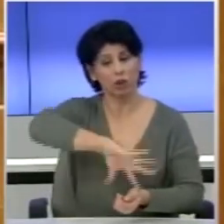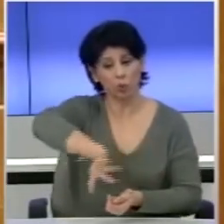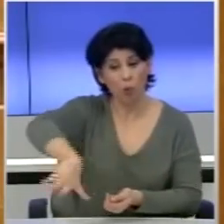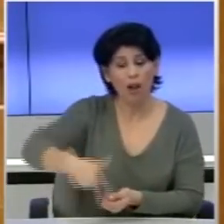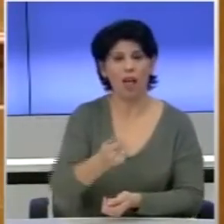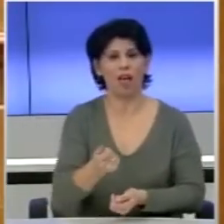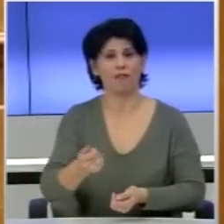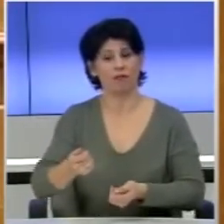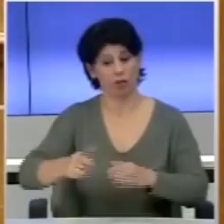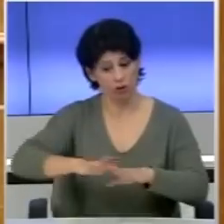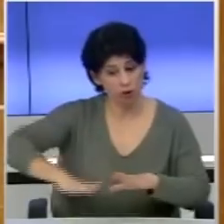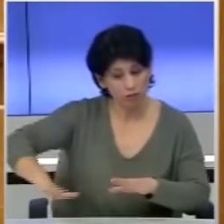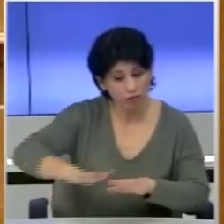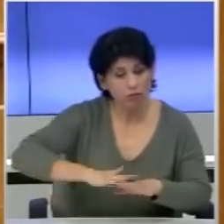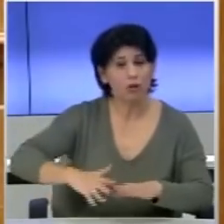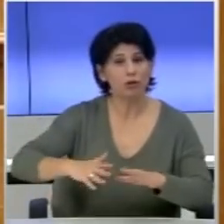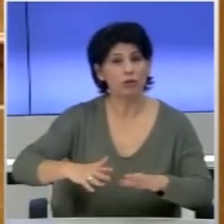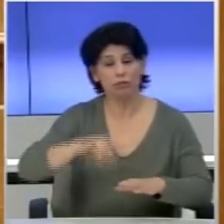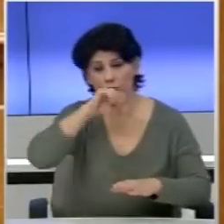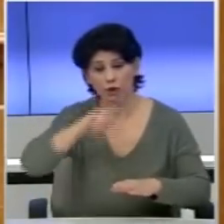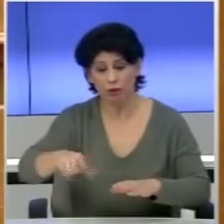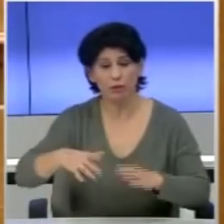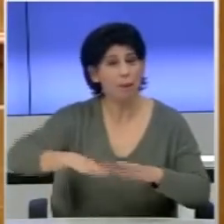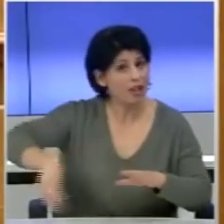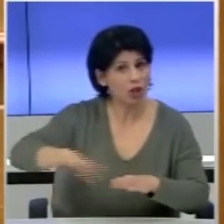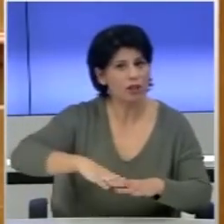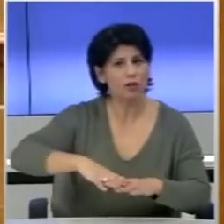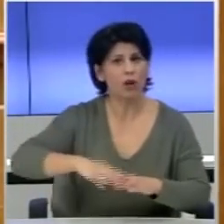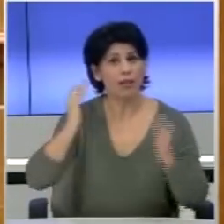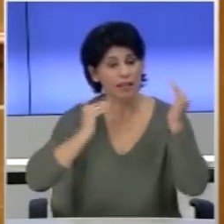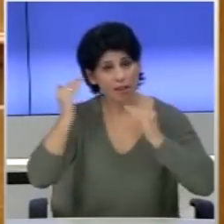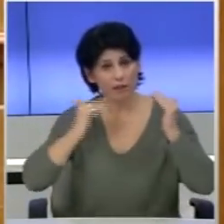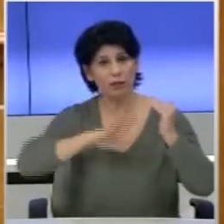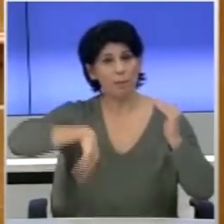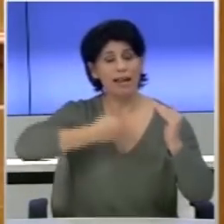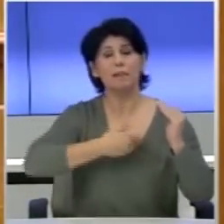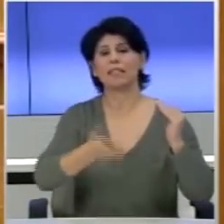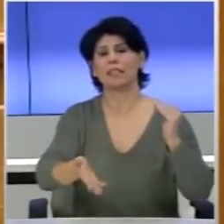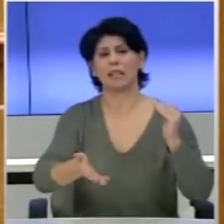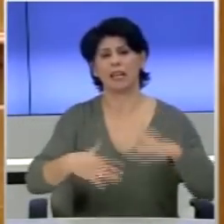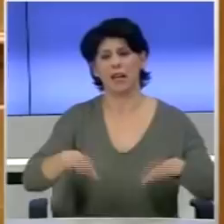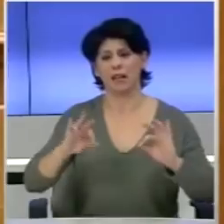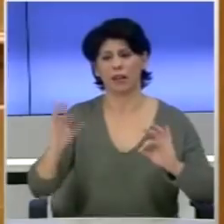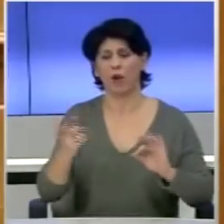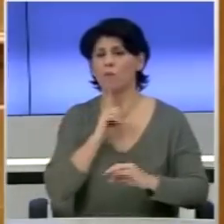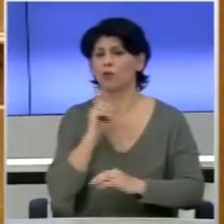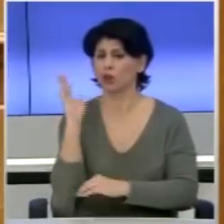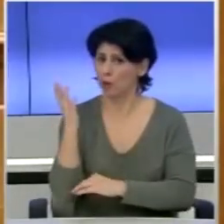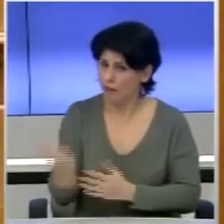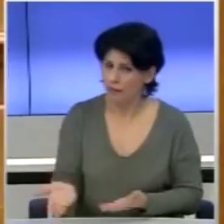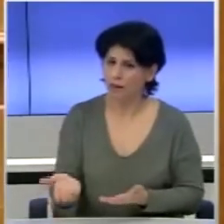την πατρίδα του, τα εδάφη του και την ίδια ώρα αμφισβητεί κυριαρχικά δικαιώματα της Παλαιστινιακής Αρχής όσο και του